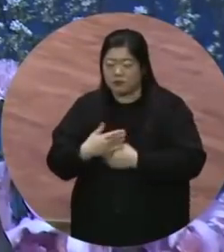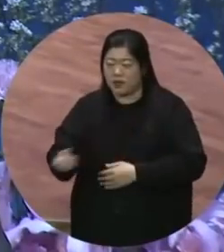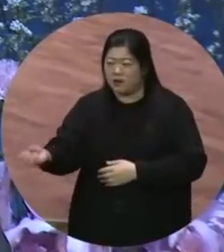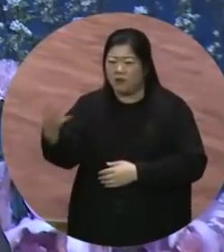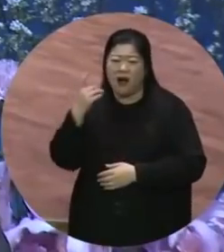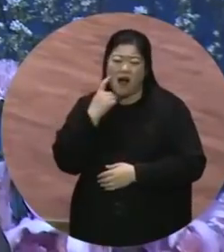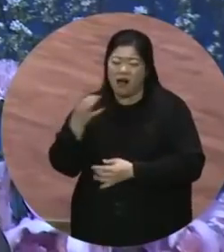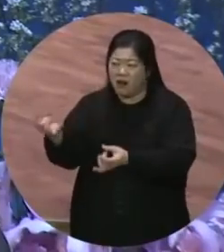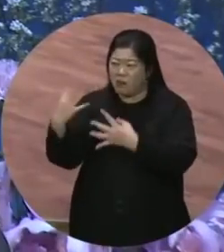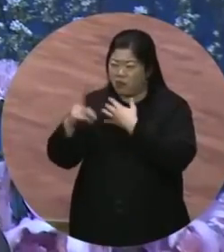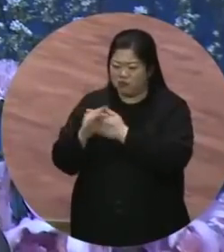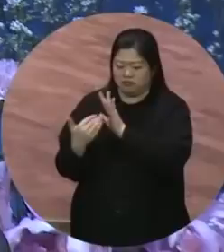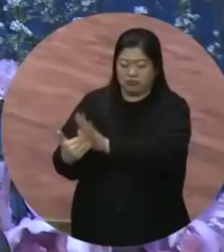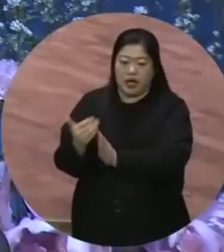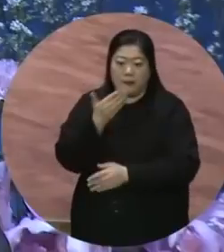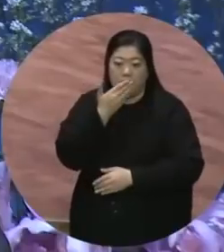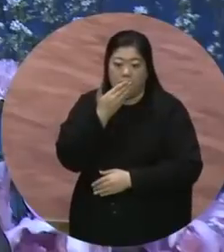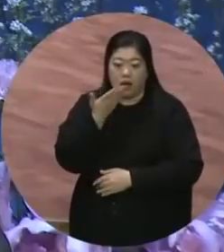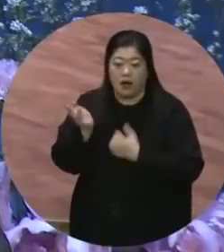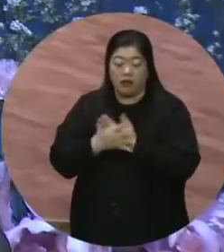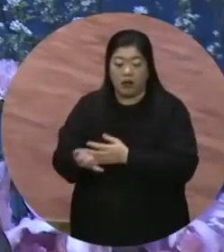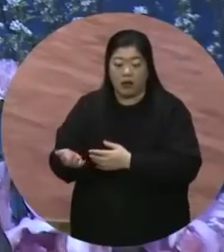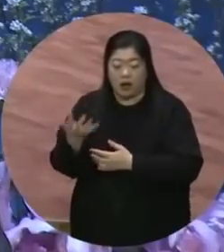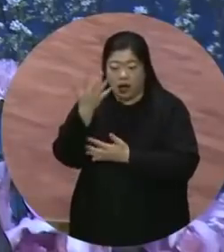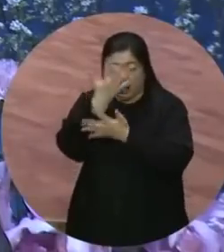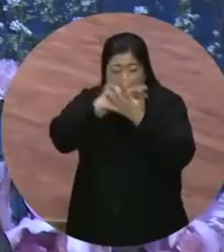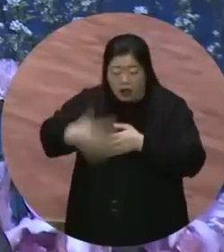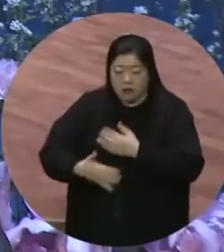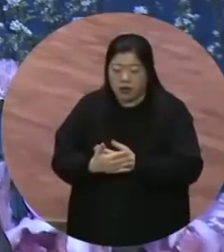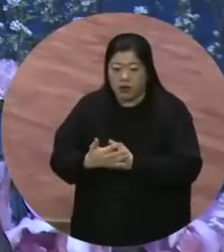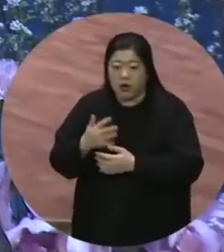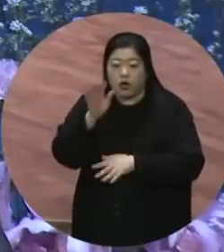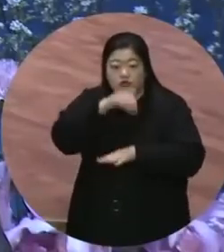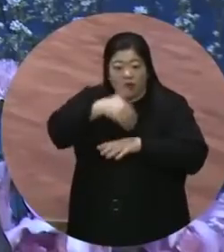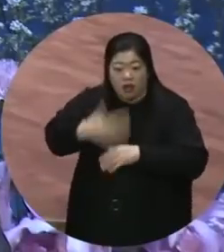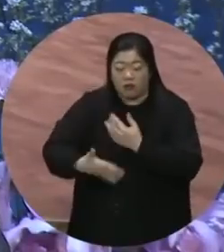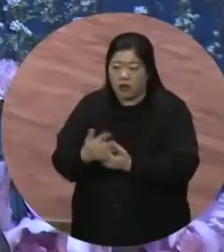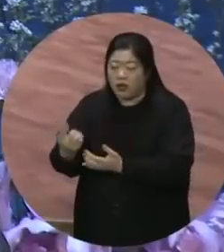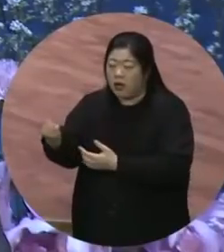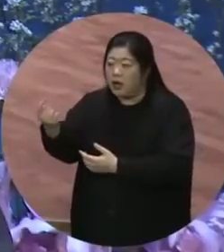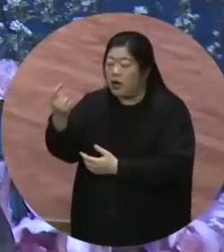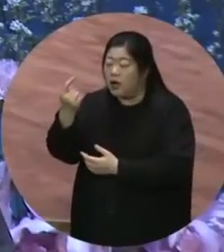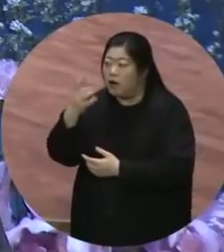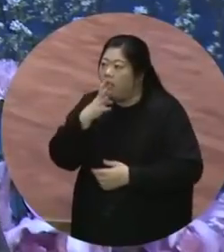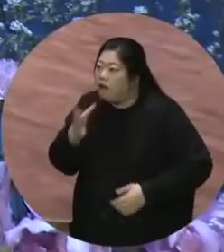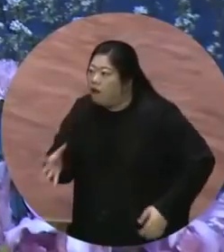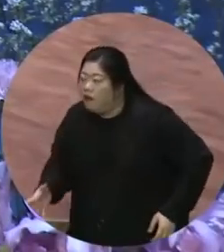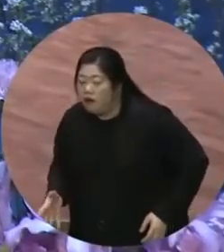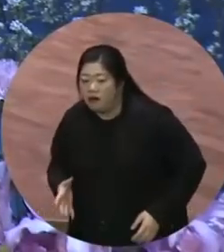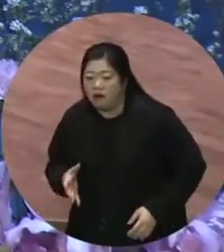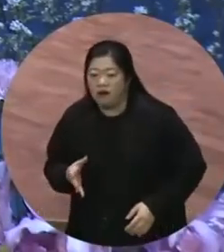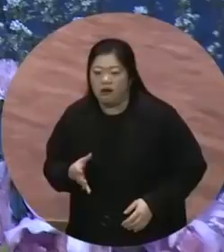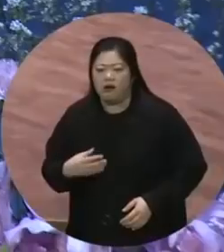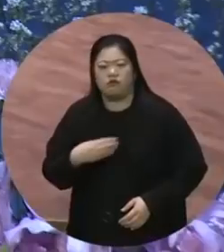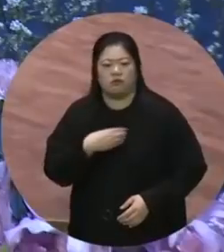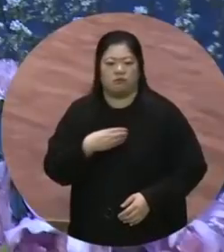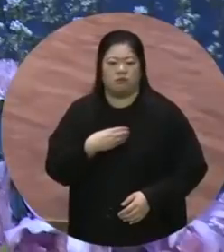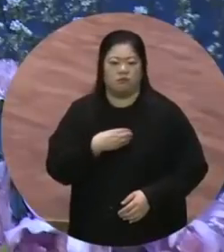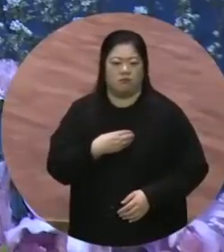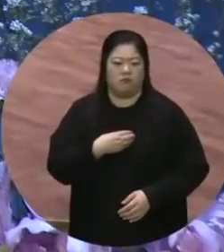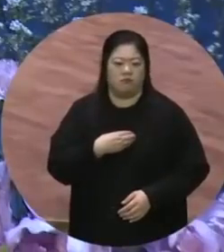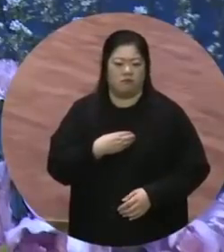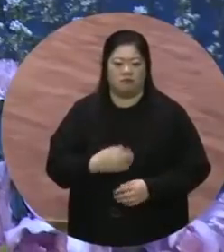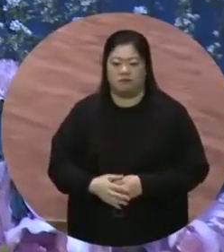자신이 축복받는 길이라고요. 예수 그리스도의 절대 복음 위에 무너지지 않는 집을 지어야 합니다. 예언계